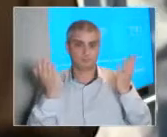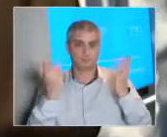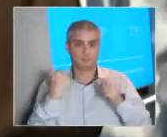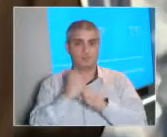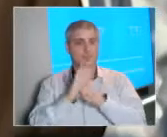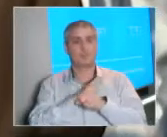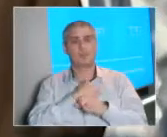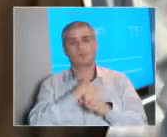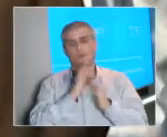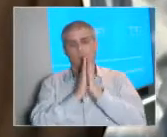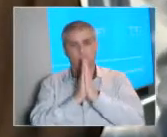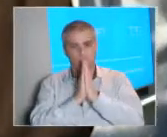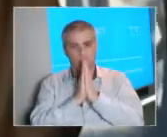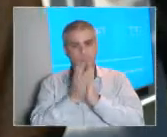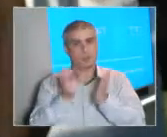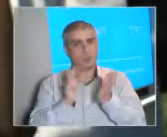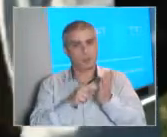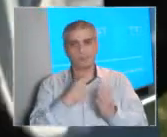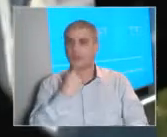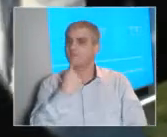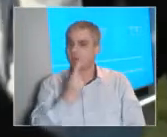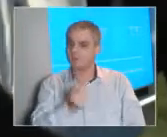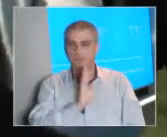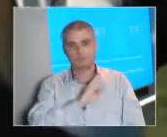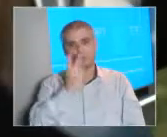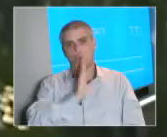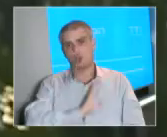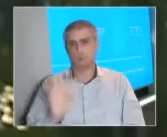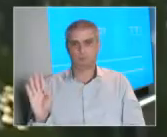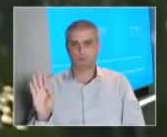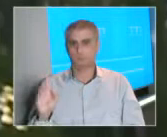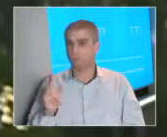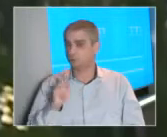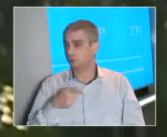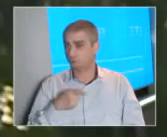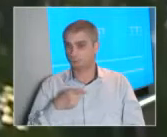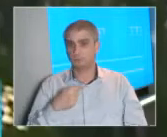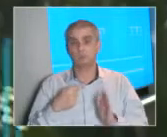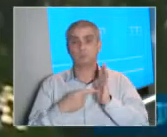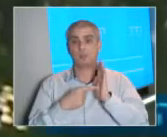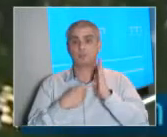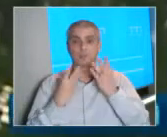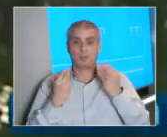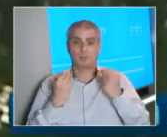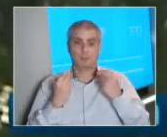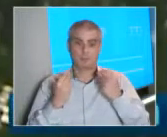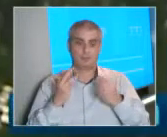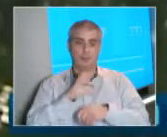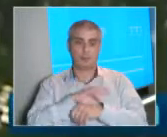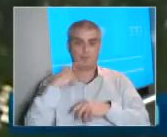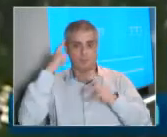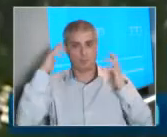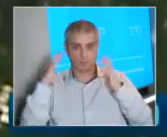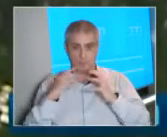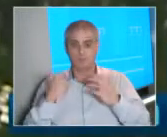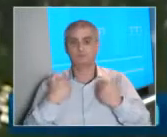אנחנו קוראים לכם לקום ולומר לא עוד לדבר הזה. יש סיבות רבות לרופאים להיות